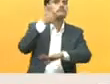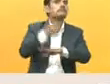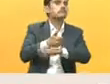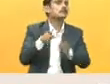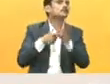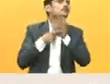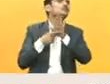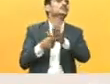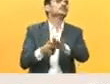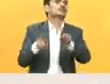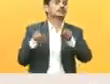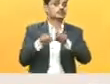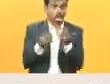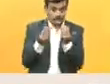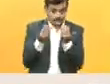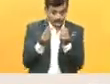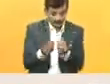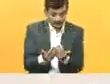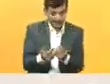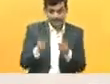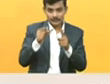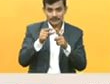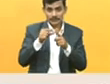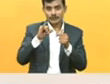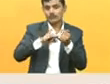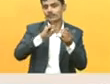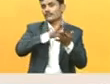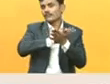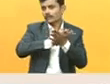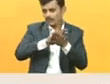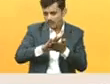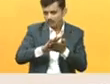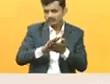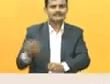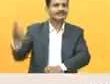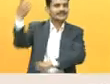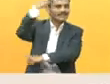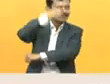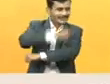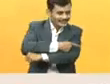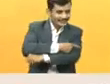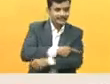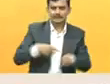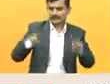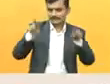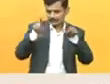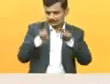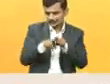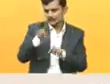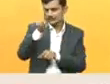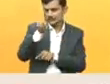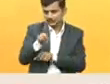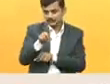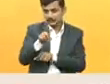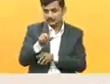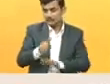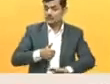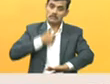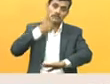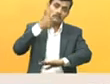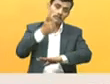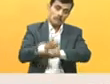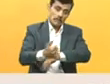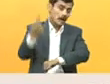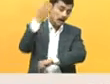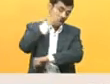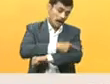है। इसलिए पौष शुक्ल द्वादशी का ये दिन एक तरह से प्रतिष्ठा द्वादशी का दिन